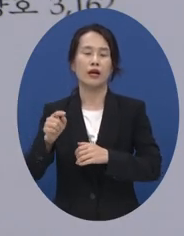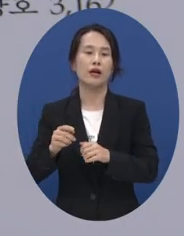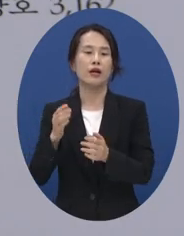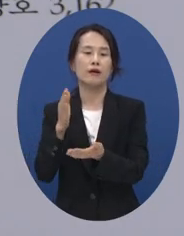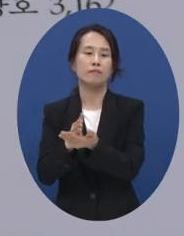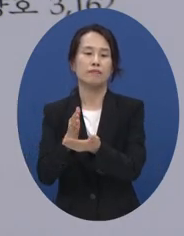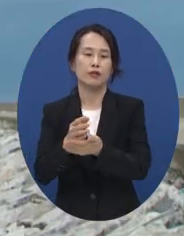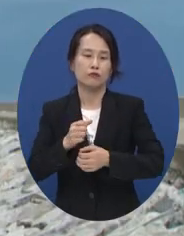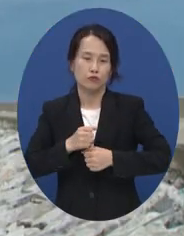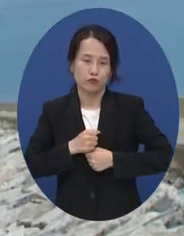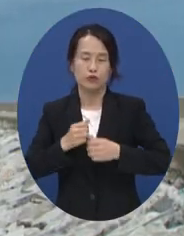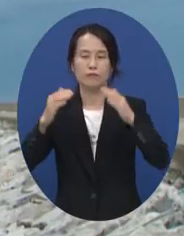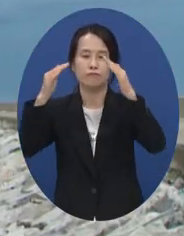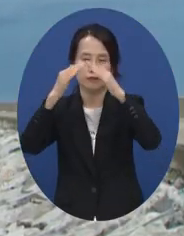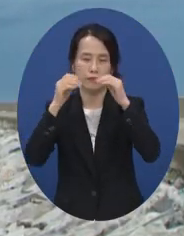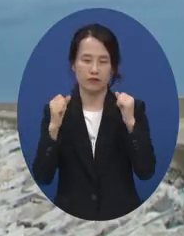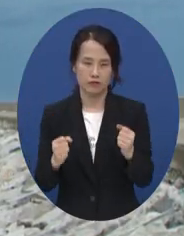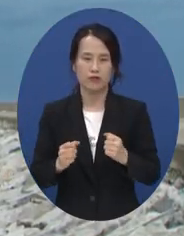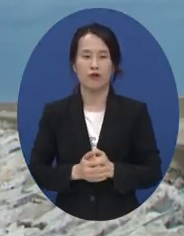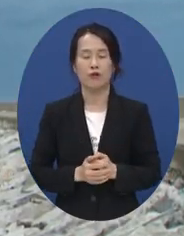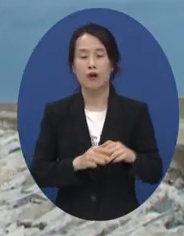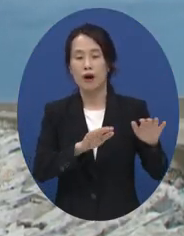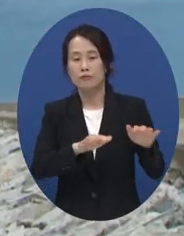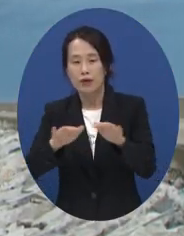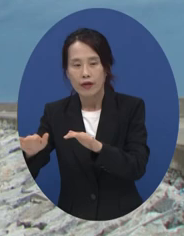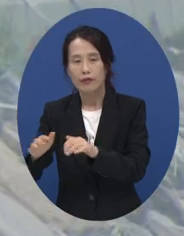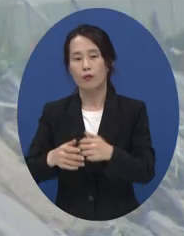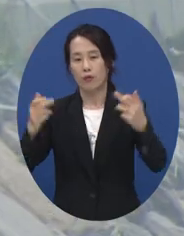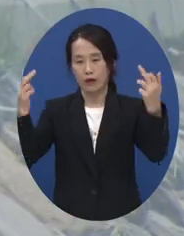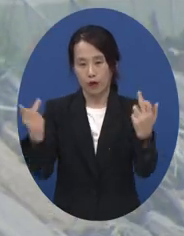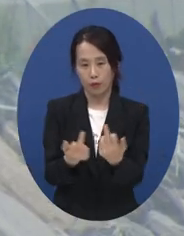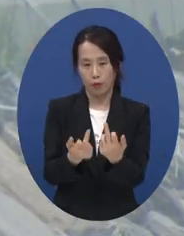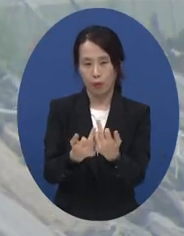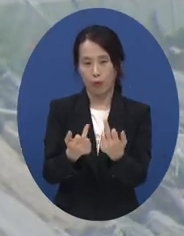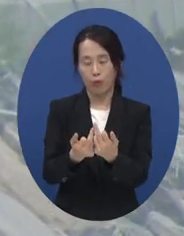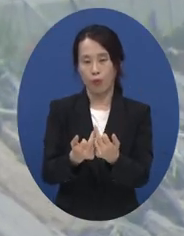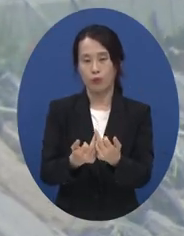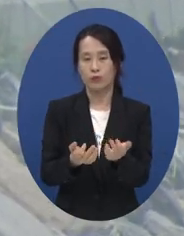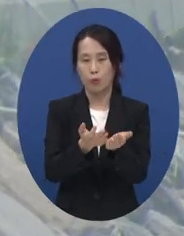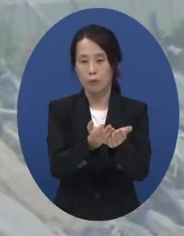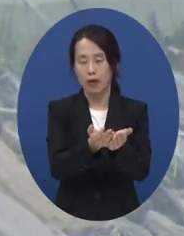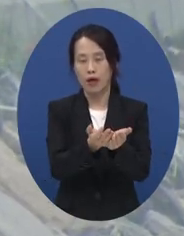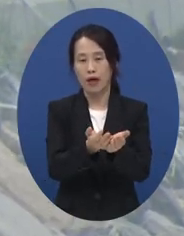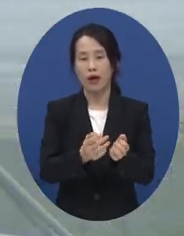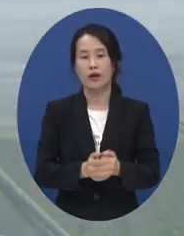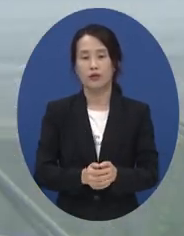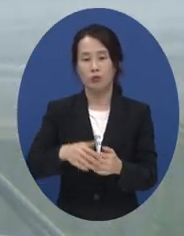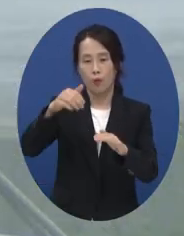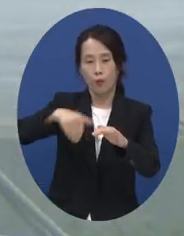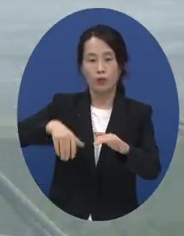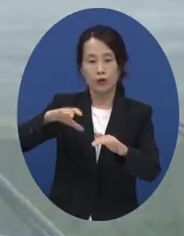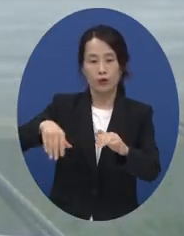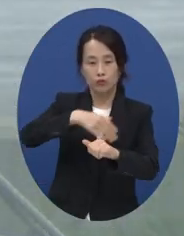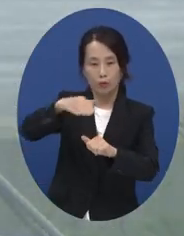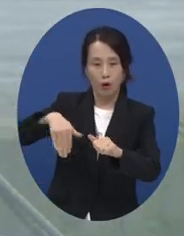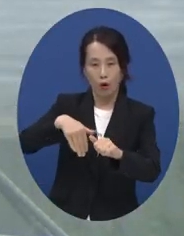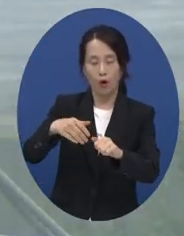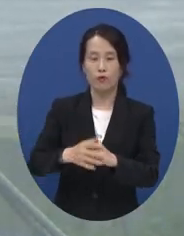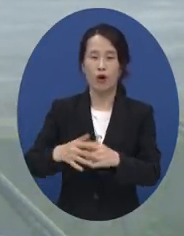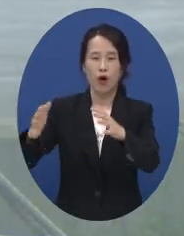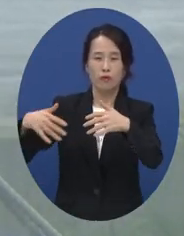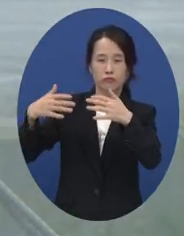자제하는 겁니다 다니더라도 하천이나 강 변 개국은 물론이고 부두 깝 방파제 공사장 주변 등